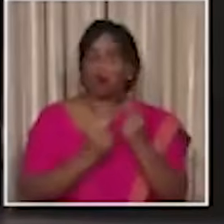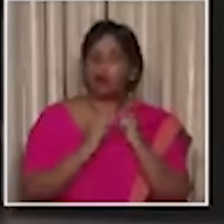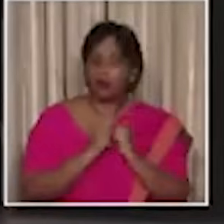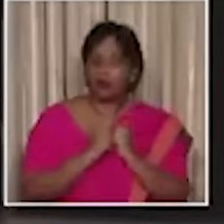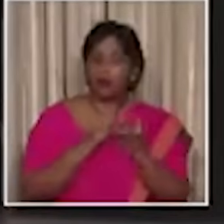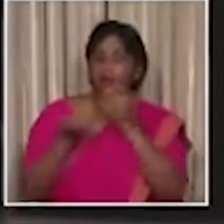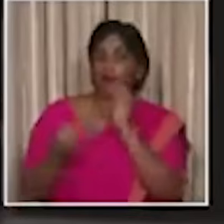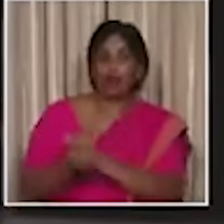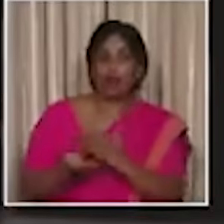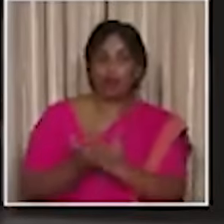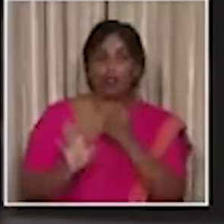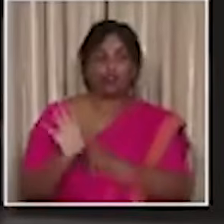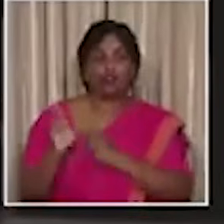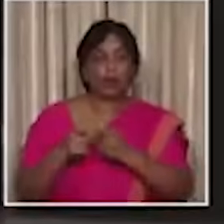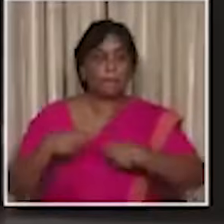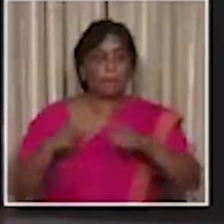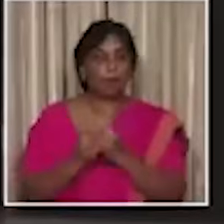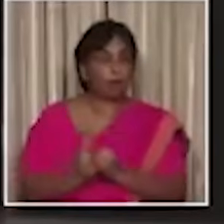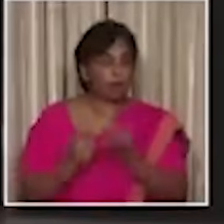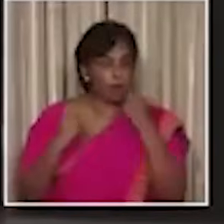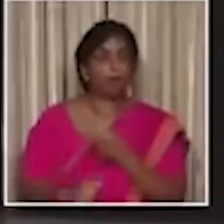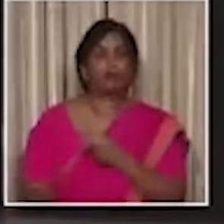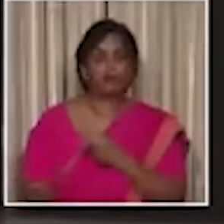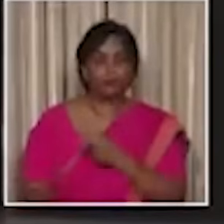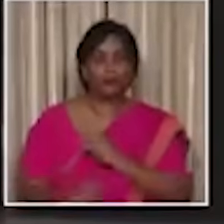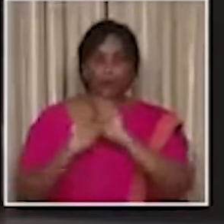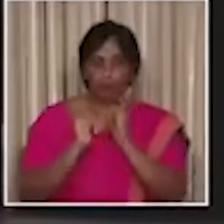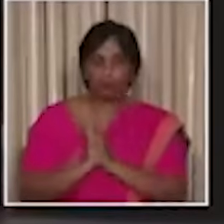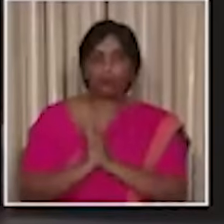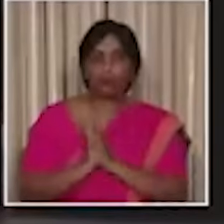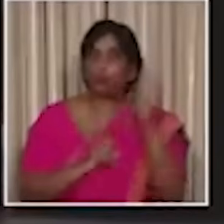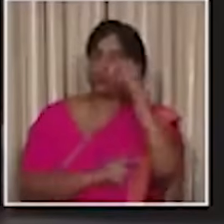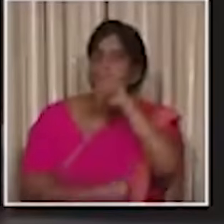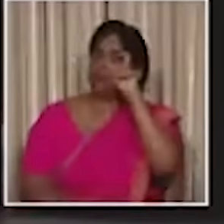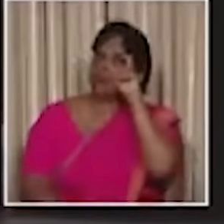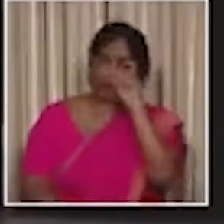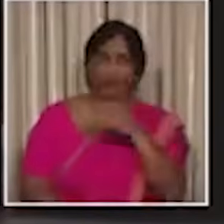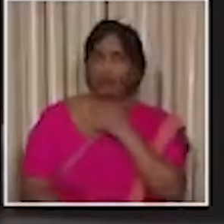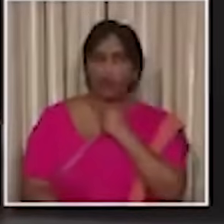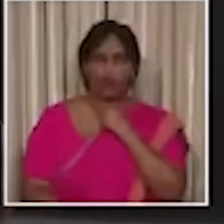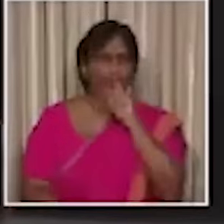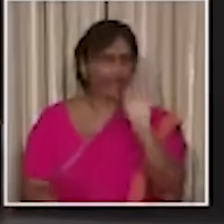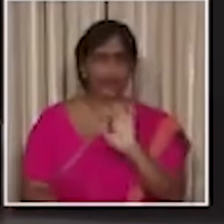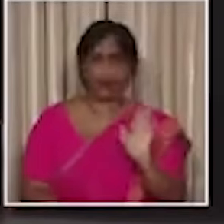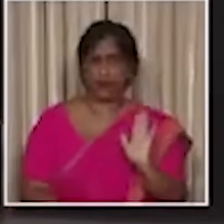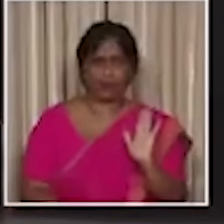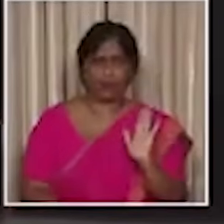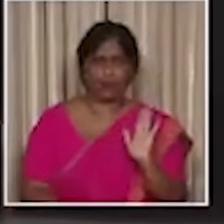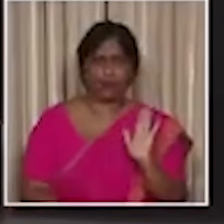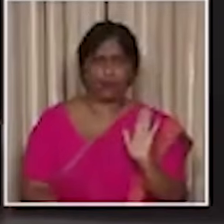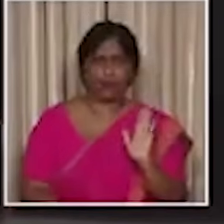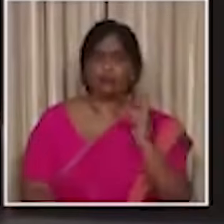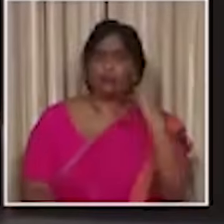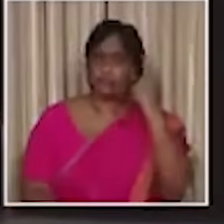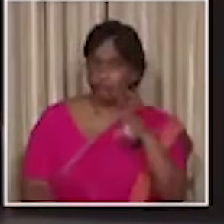තිබ්බ විදියයි, යූරියා බෑග් වල පුපුරලා තිබ්බ විදියයි ඔක්කොම එතනින් අපිට අහගන්න පුළුවන්. මම මේ බොරුවට කතා කරන නෙවෙයි. හරිද? ඒ